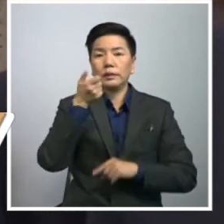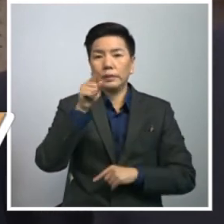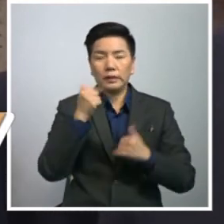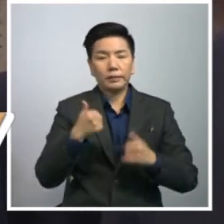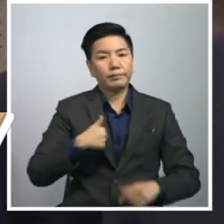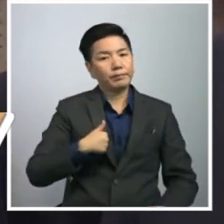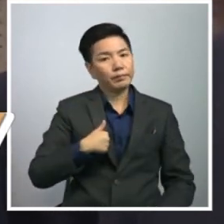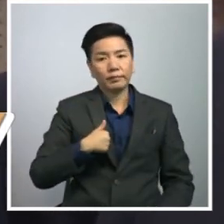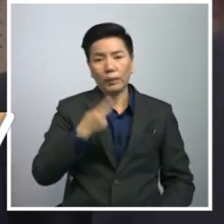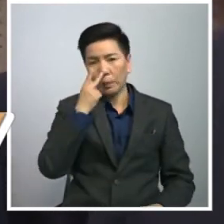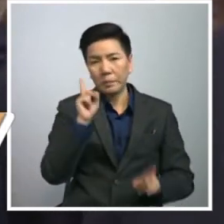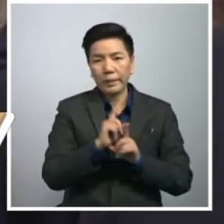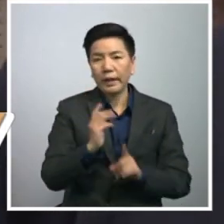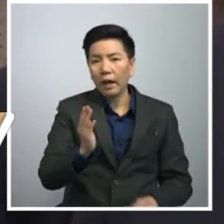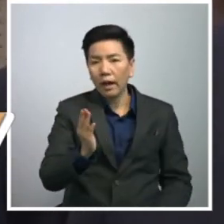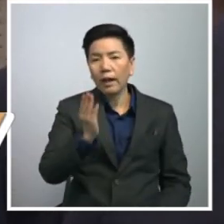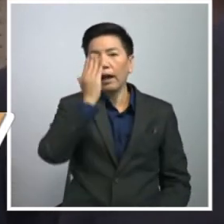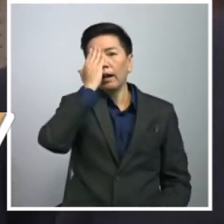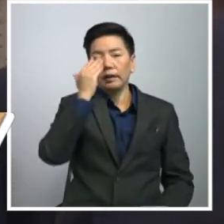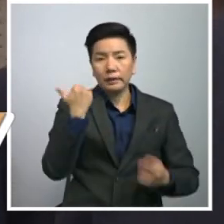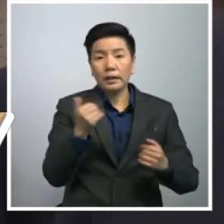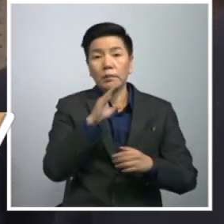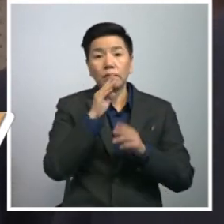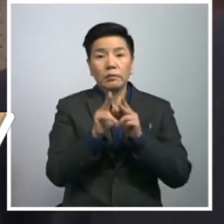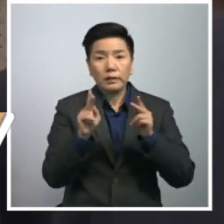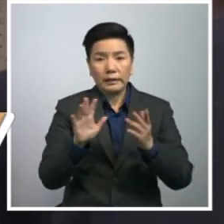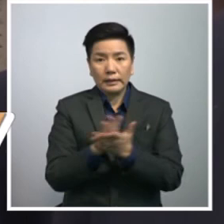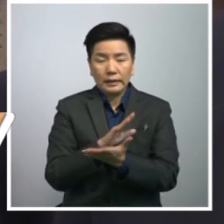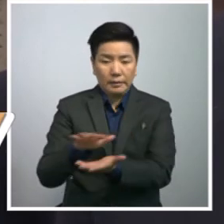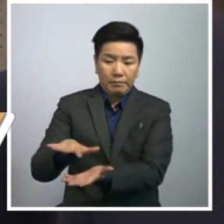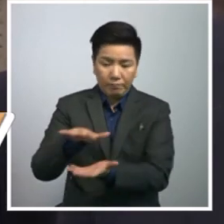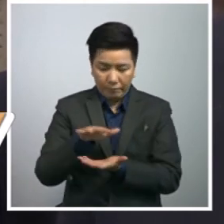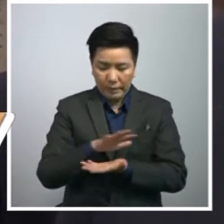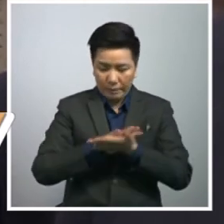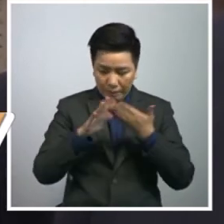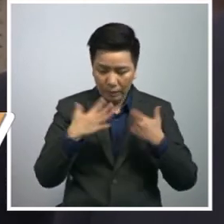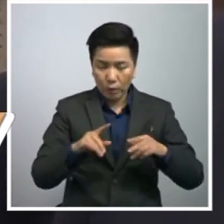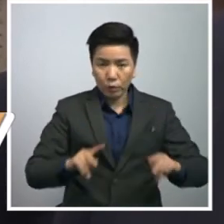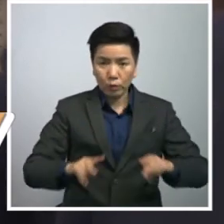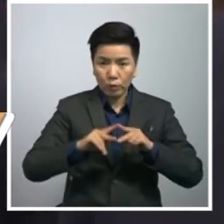ตนเชื่อว่ายังกระชั้นจนเกินไปแต่หากกรรมธิการได้เอกสารชี้แจงกลับมาจากกระ